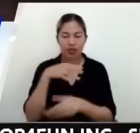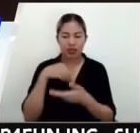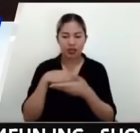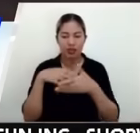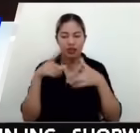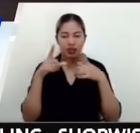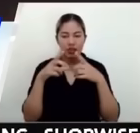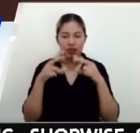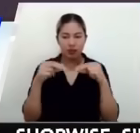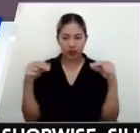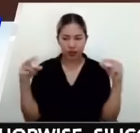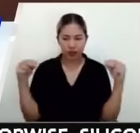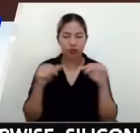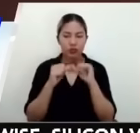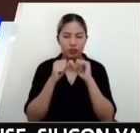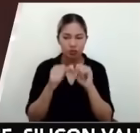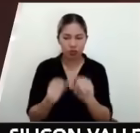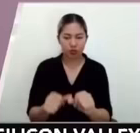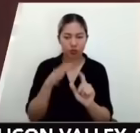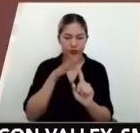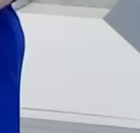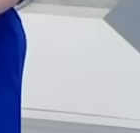silang nagmo-monitor doon.